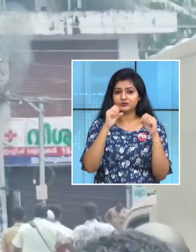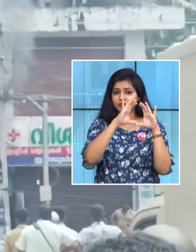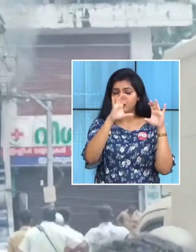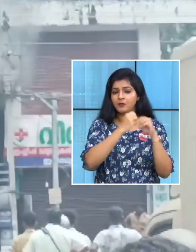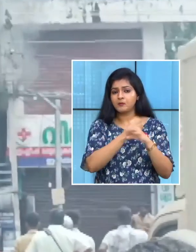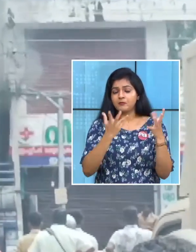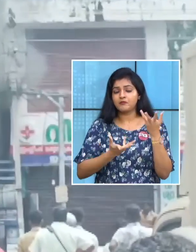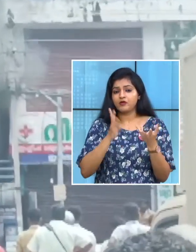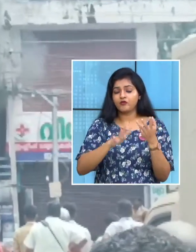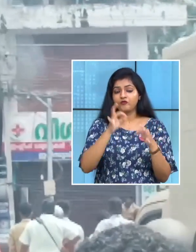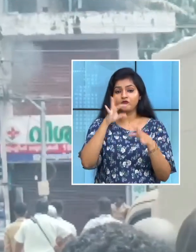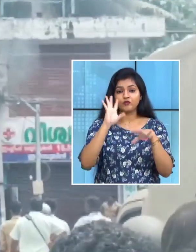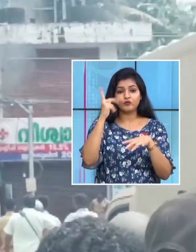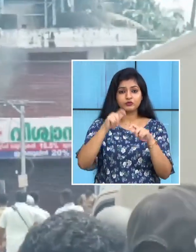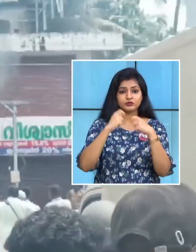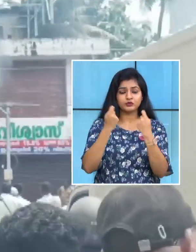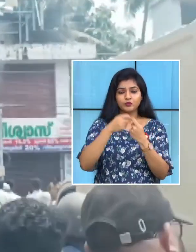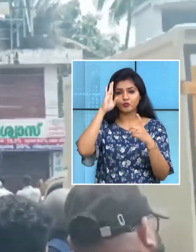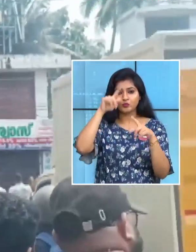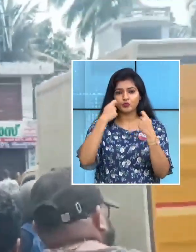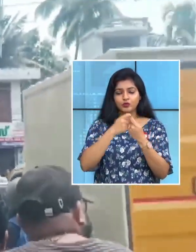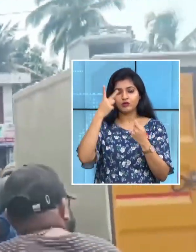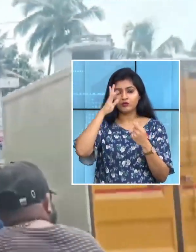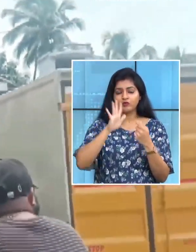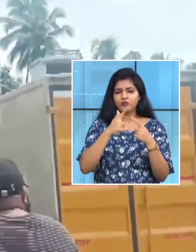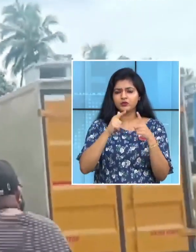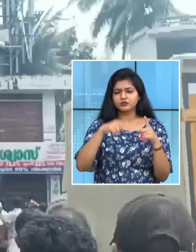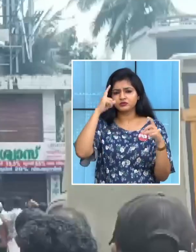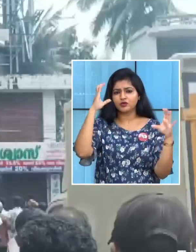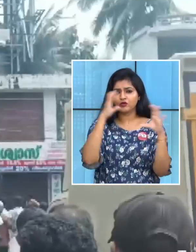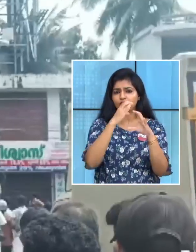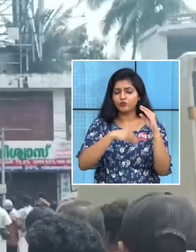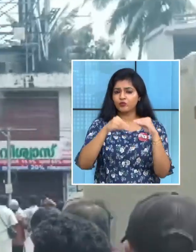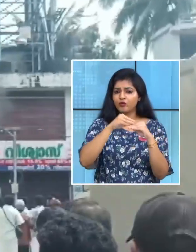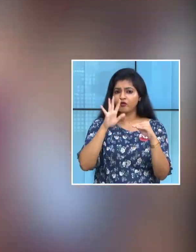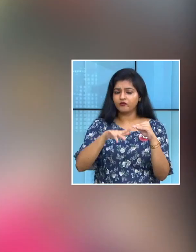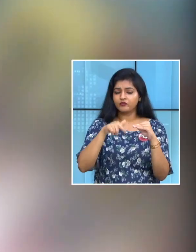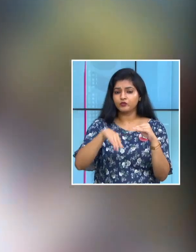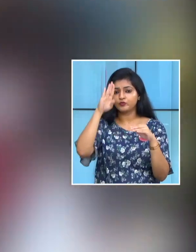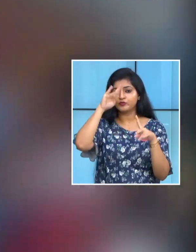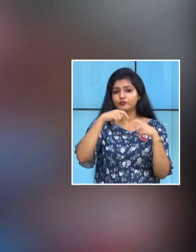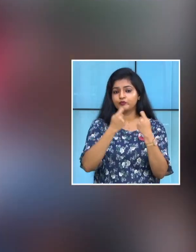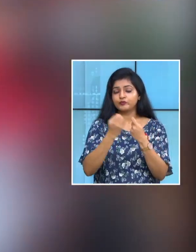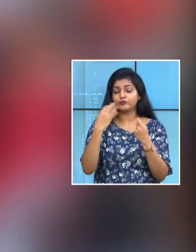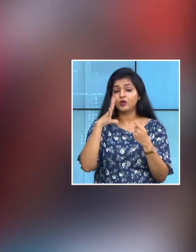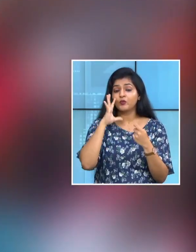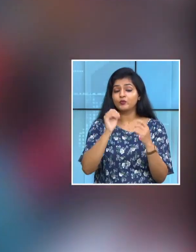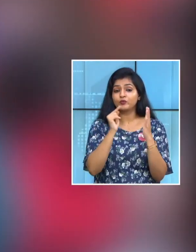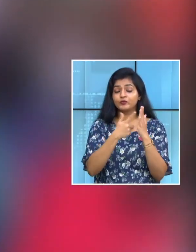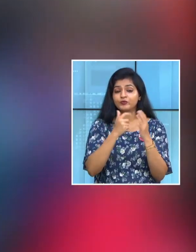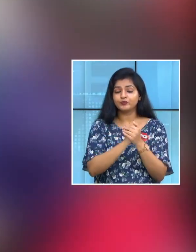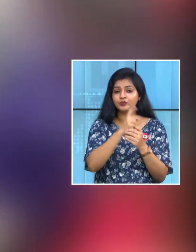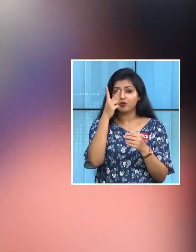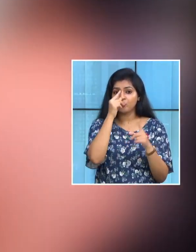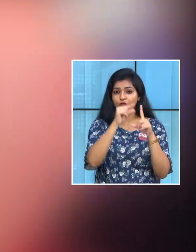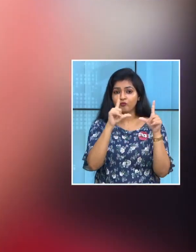പോലീസും അതുപോലെ ഫയർഫോഴ്സിലെ ഉന്നത സംഘവും ആദ്യഘട്ടത്തിൽ സംശയിച്ചത്. പക്ഷേ ഒരു ദുരൂഹത കൂടി അതിന് പിന്നാലെ പോലീസ് സംശയിച്ചു. അതിൻ്റെ പ്രധാനപ്പെട്ട കാര്യം ചില നാട്ടുകാരും